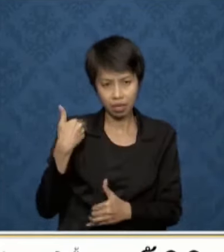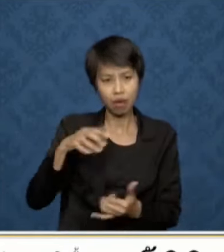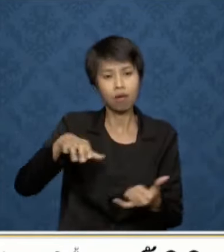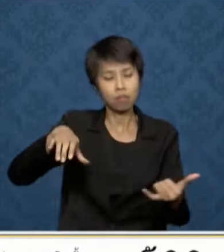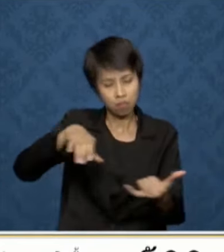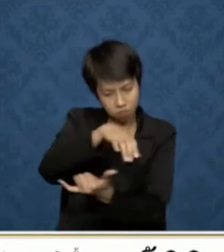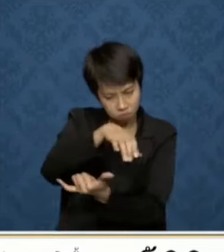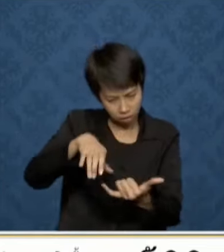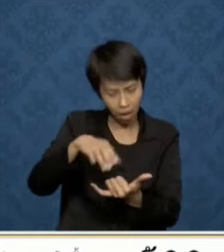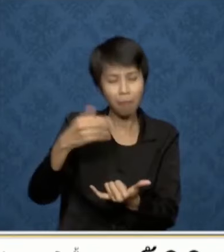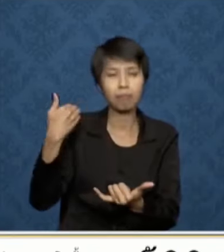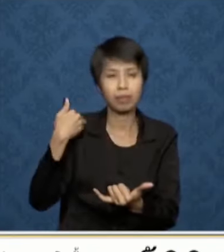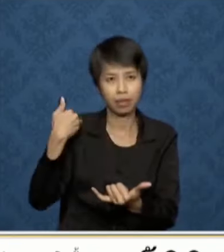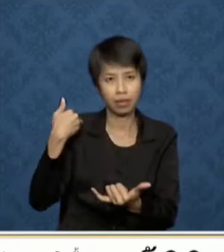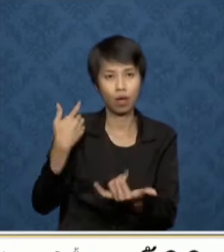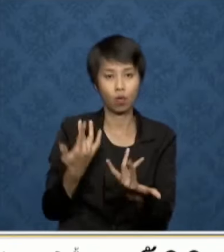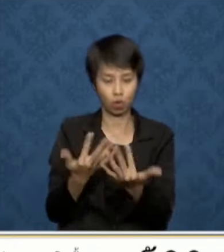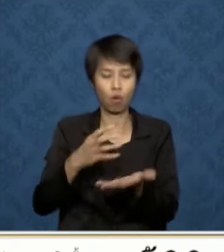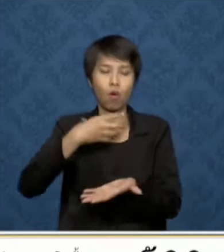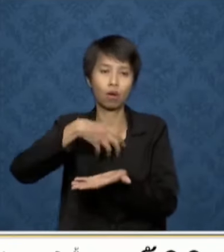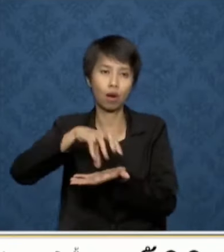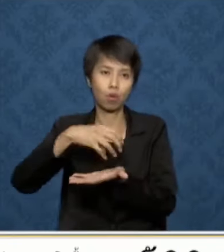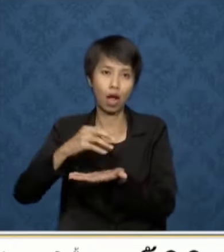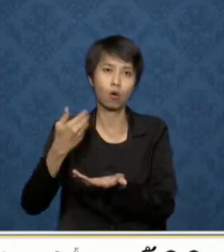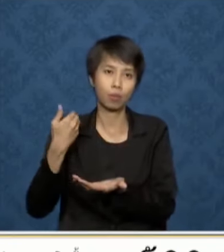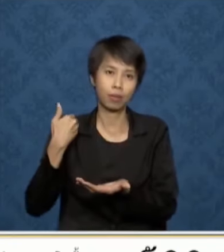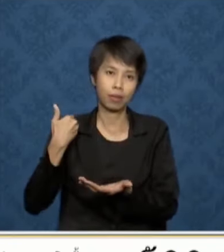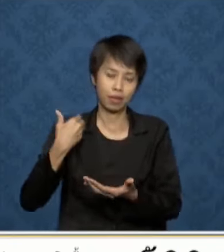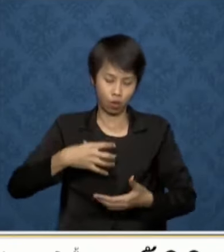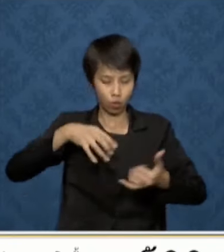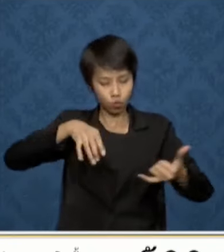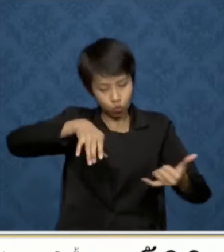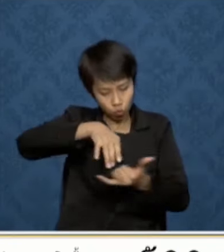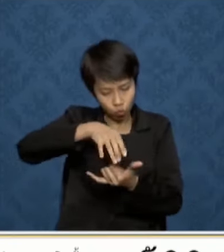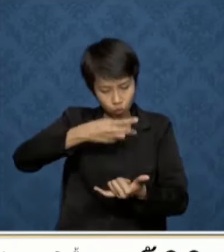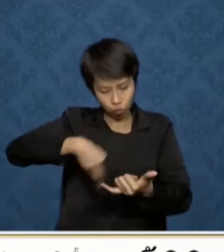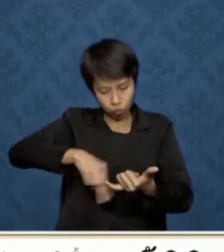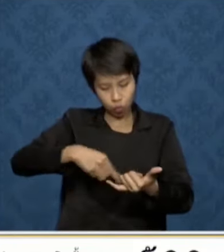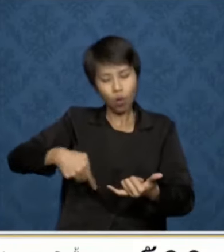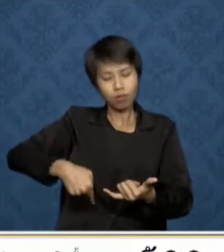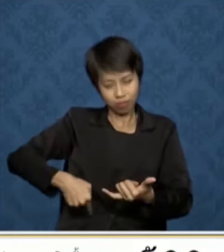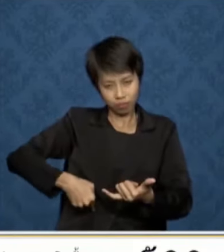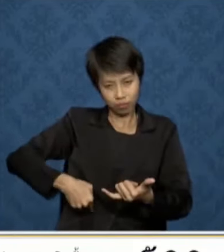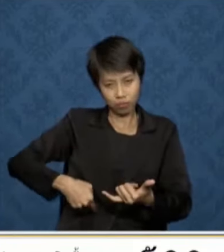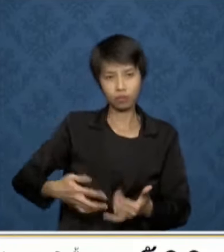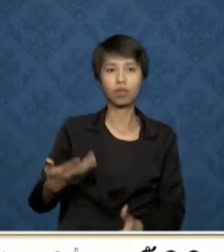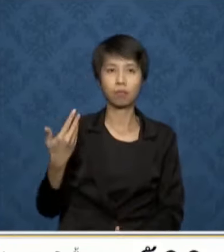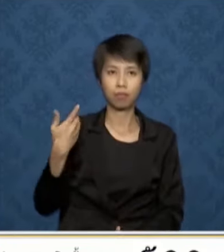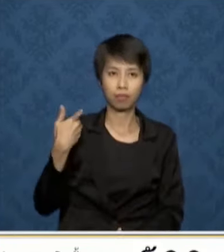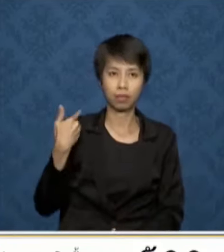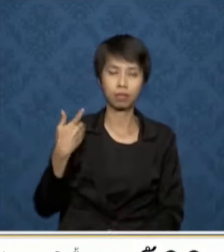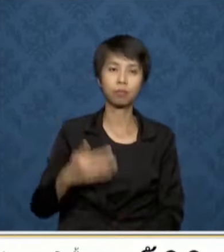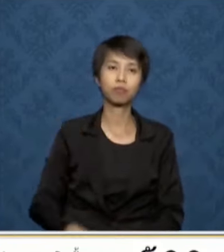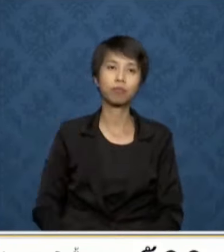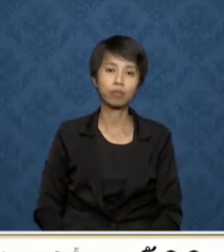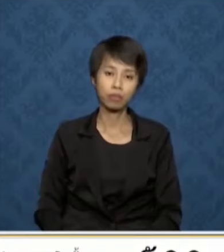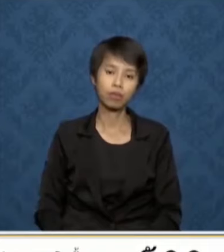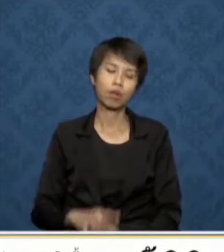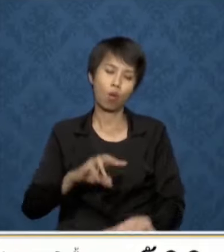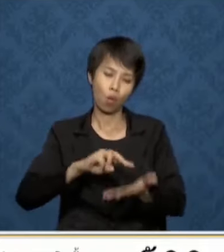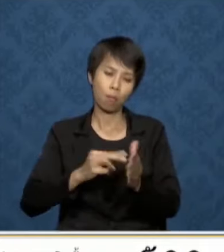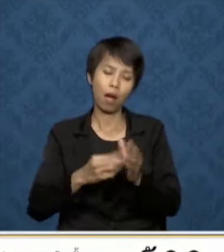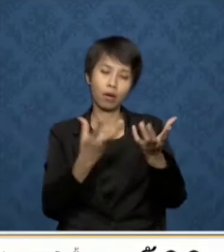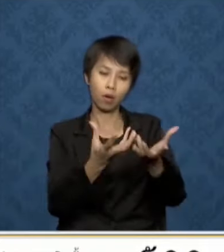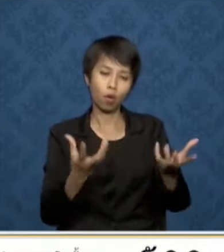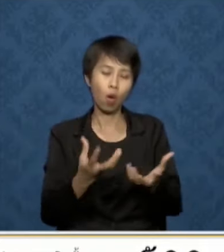นอนเดผมชี้เคสหนึ่มีทํา CT ชองท้องแลวเจอฝทิตักในโพยาบลาธันซึกาชธเป็คนประกาศเองเพรนแปวามีแ